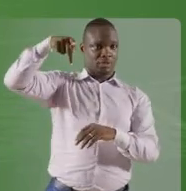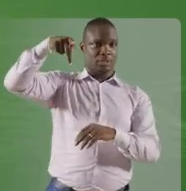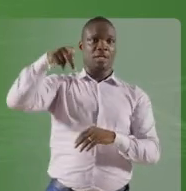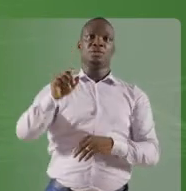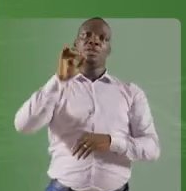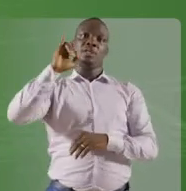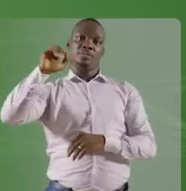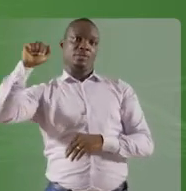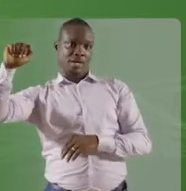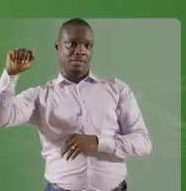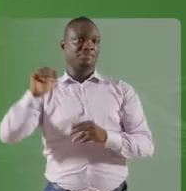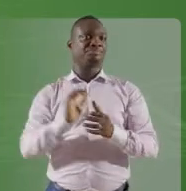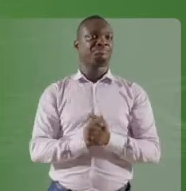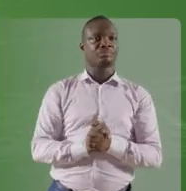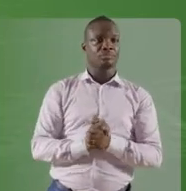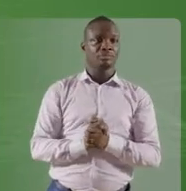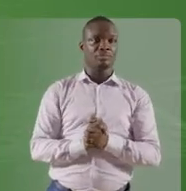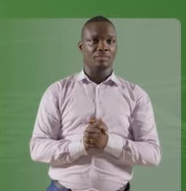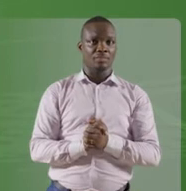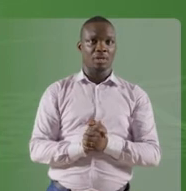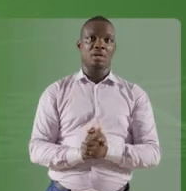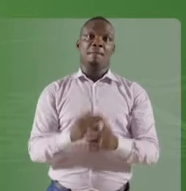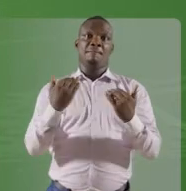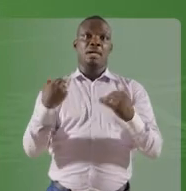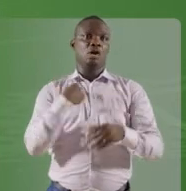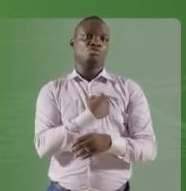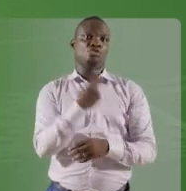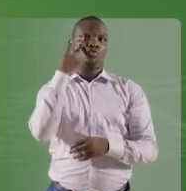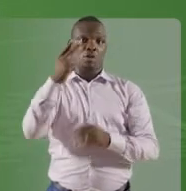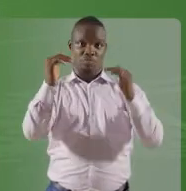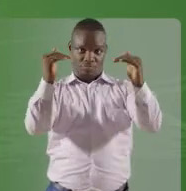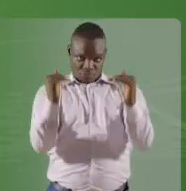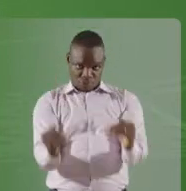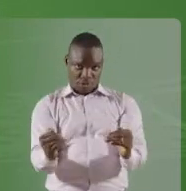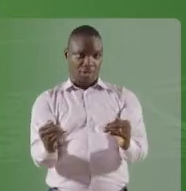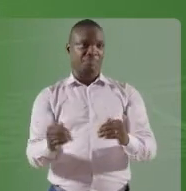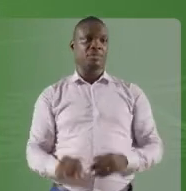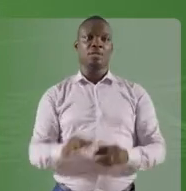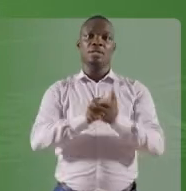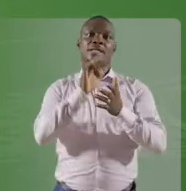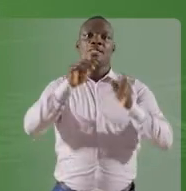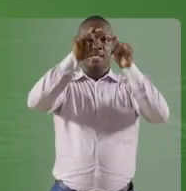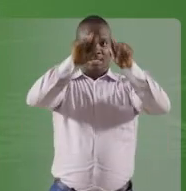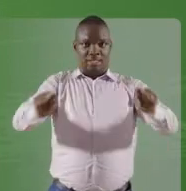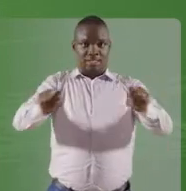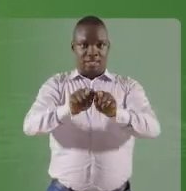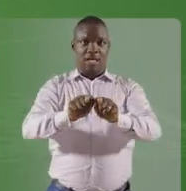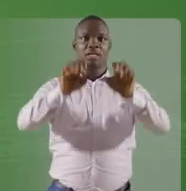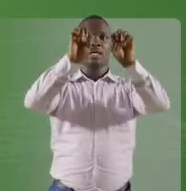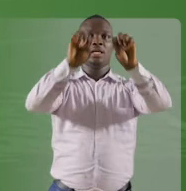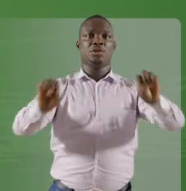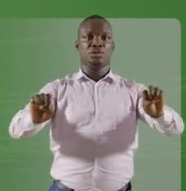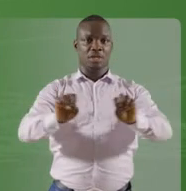La deuxième ligne comporte le triangle équilatéral. Donc, c'est la deuxième configuration que nous allons vous présenter.